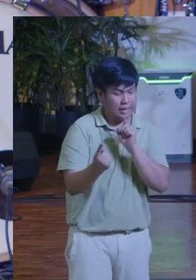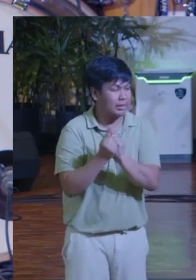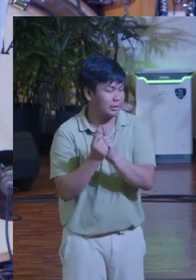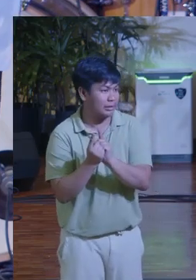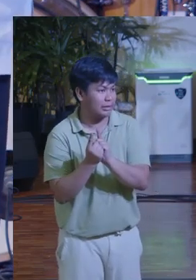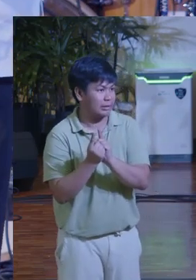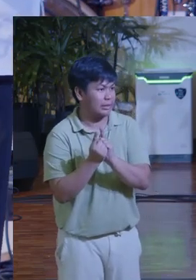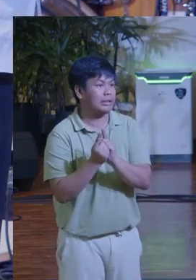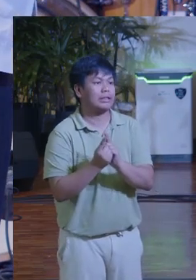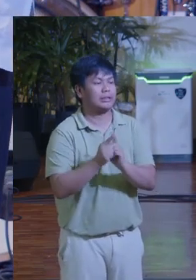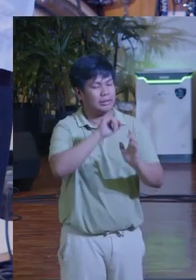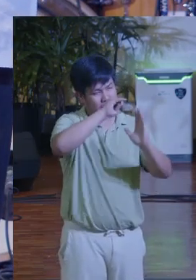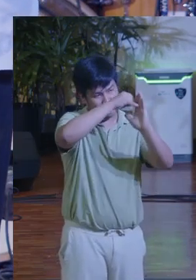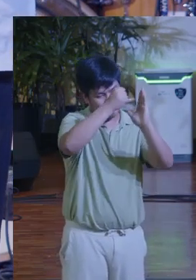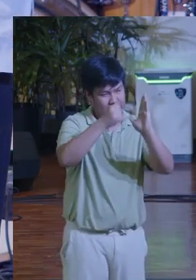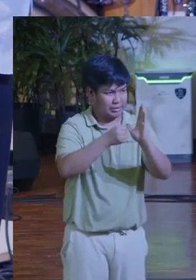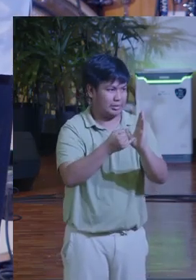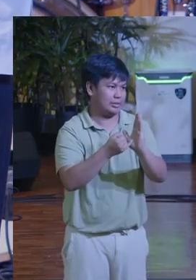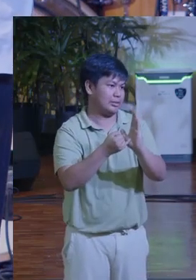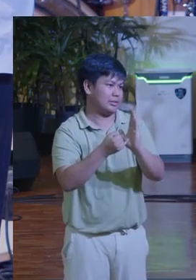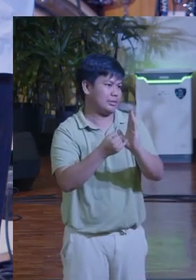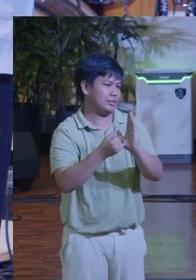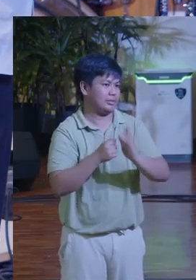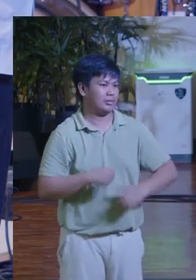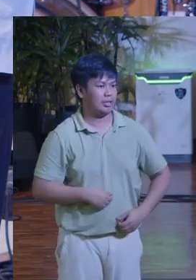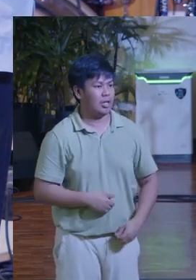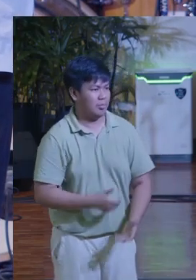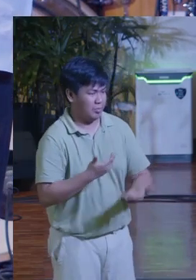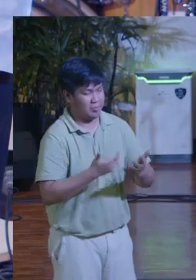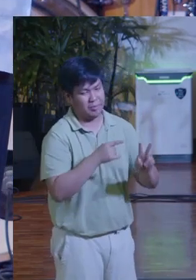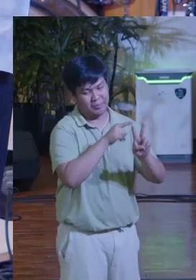kanyang panganganak. Siguro ito yung